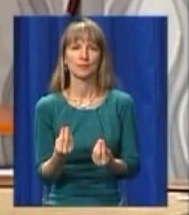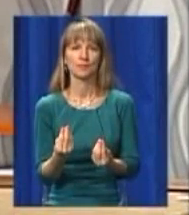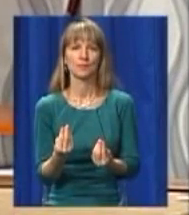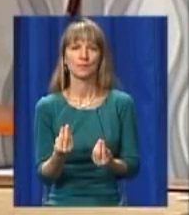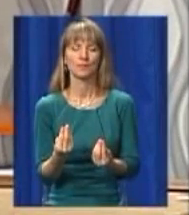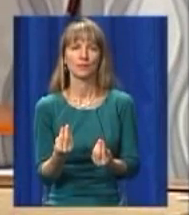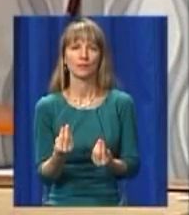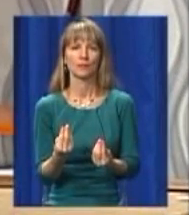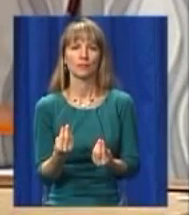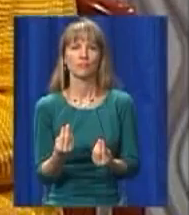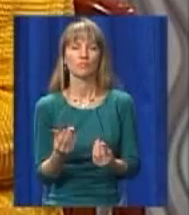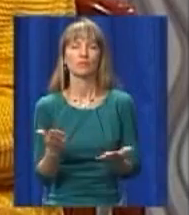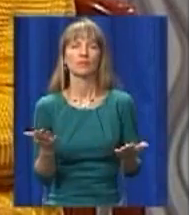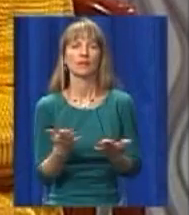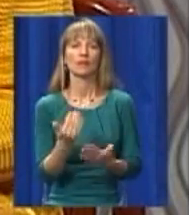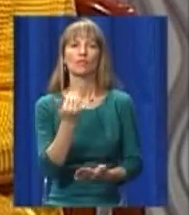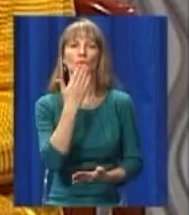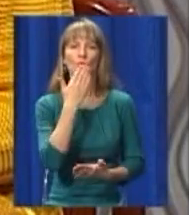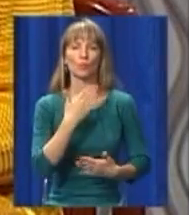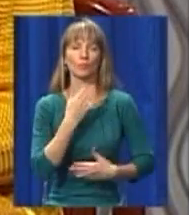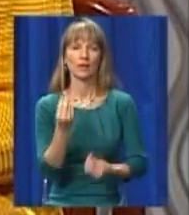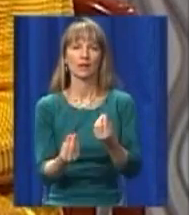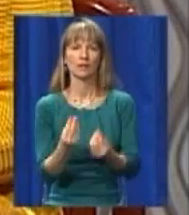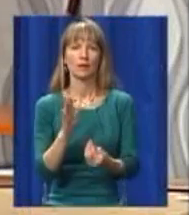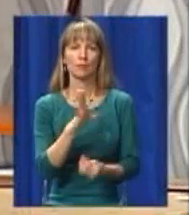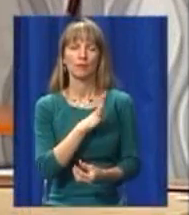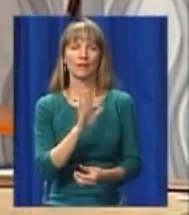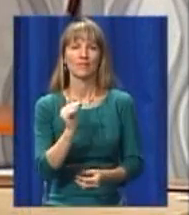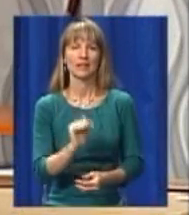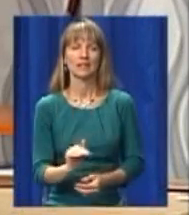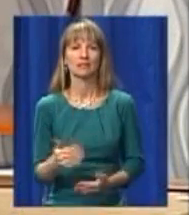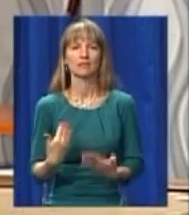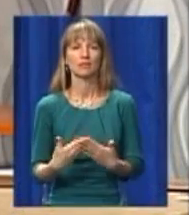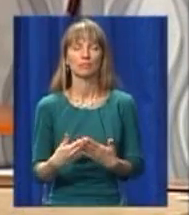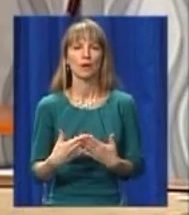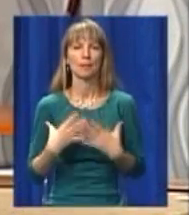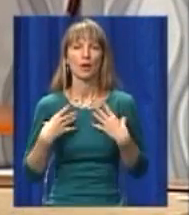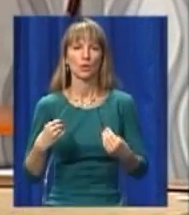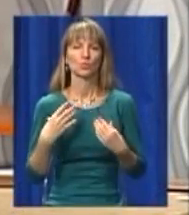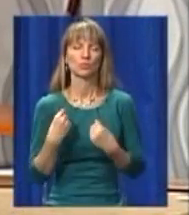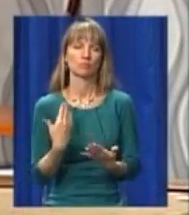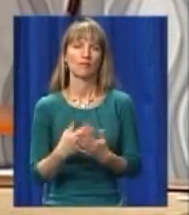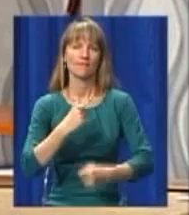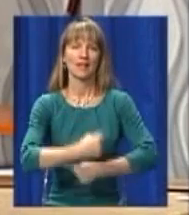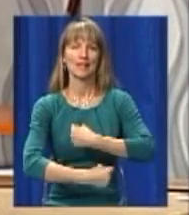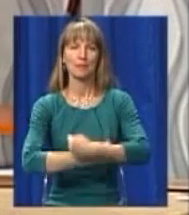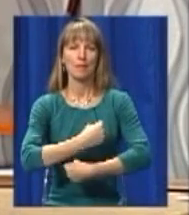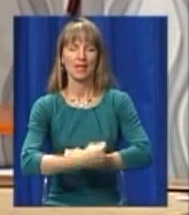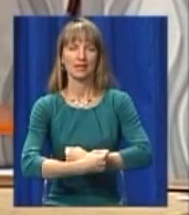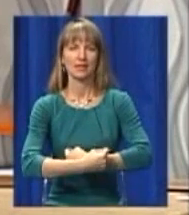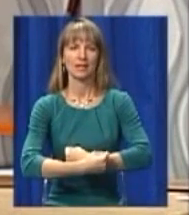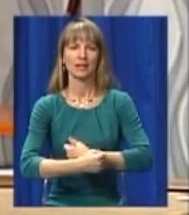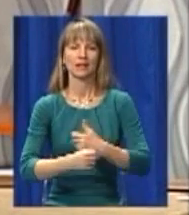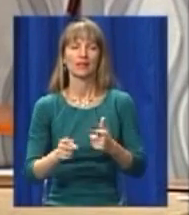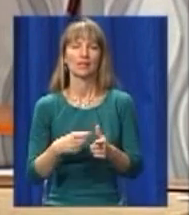я. А яка твоя сама улюблена іграшка була в дитинстві? Наприклад, можливо, там плюшевий, там, я не знаю, ведмедик якийсь там, або